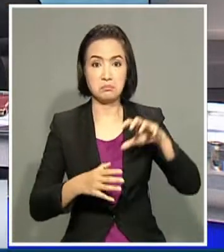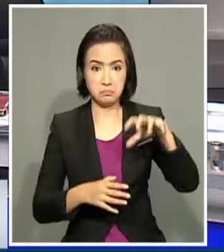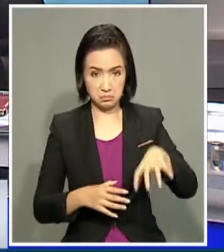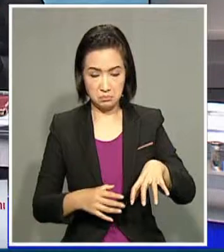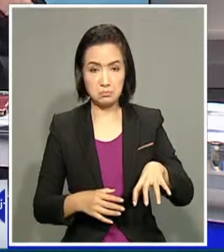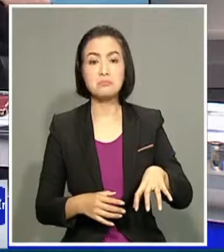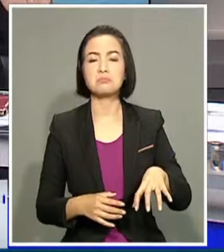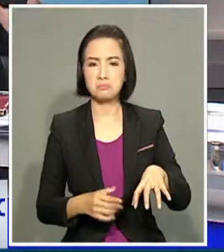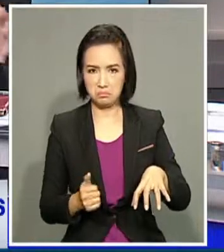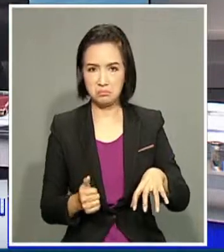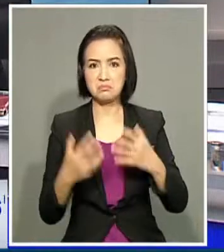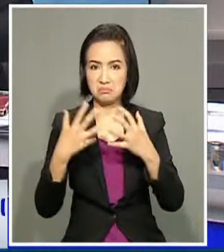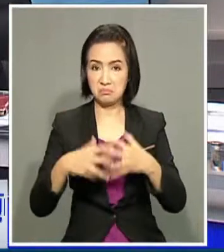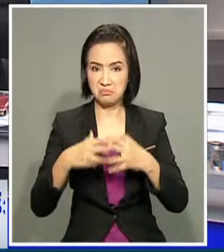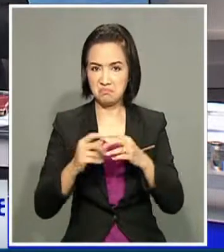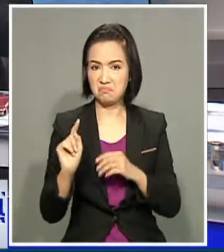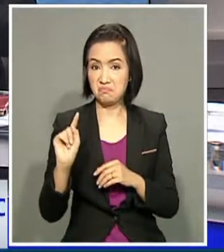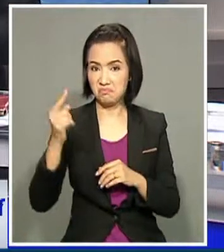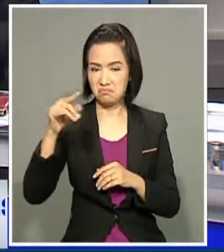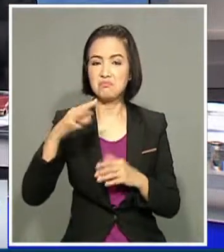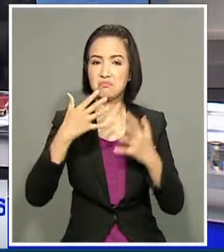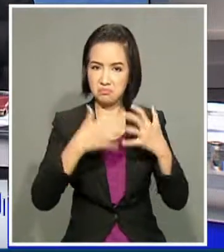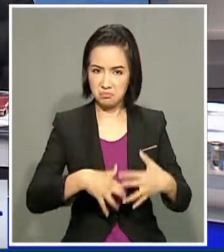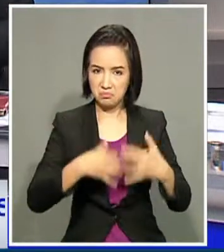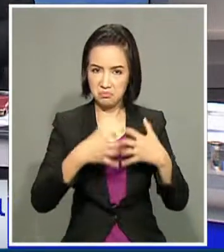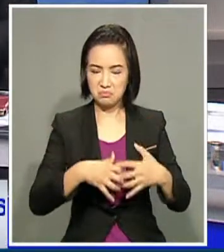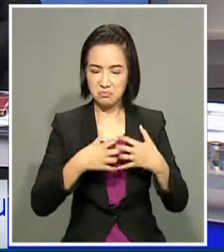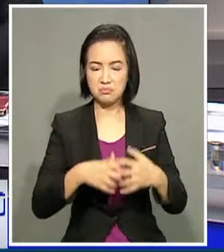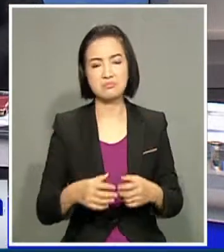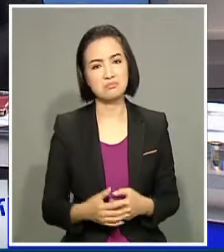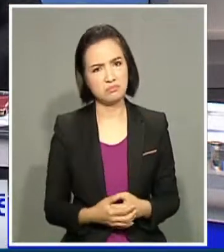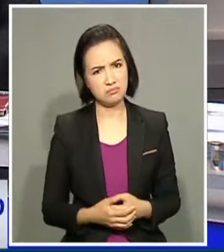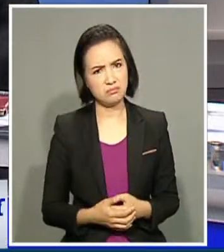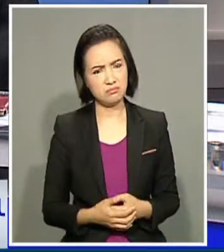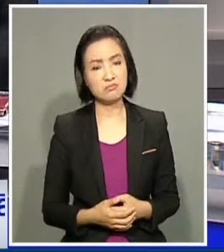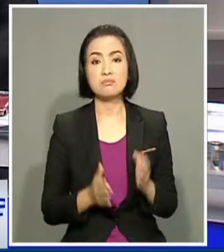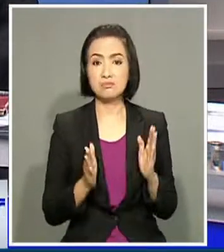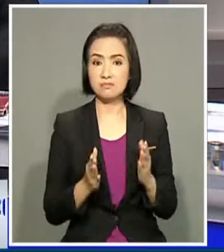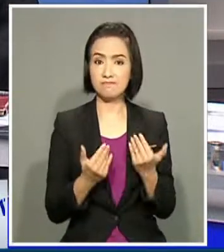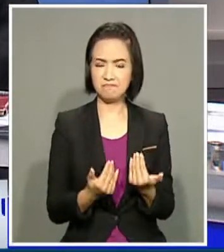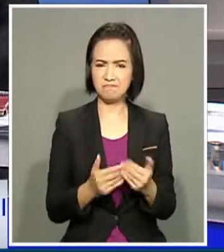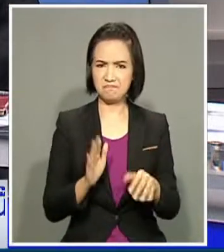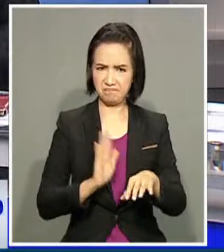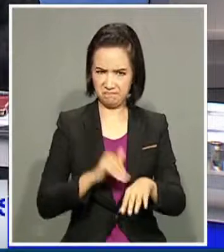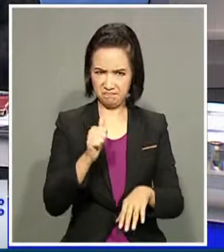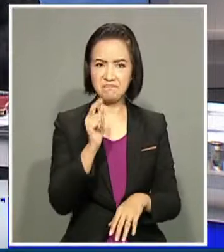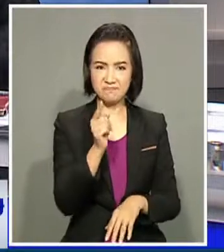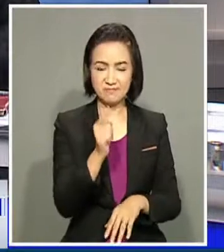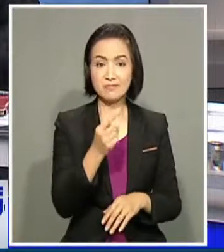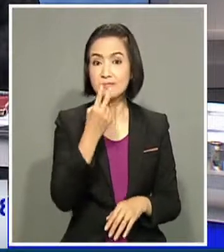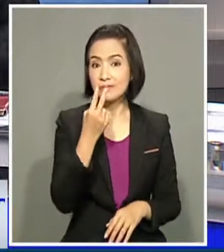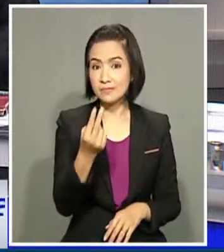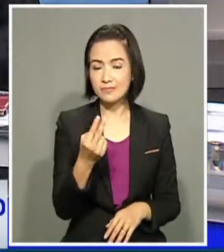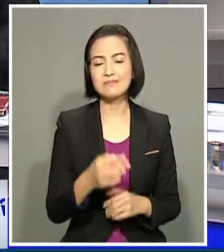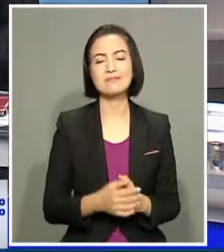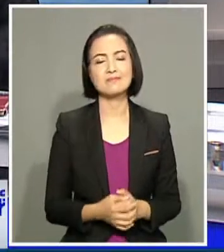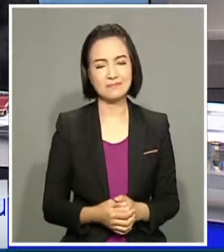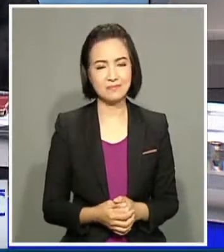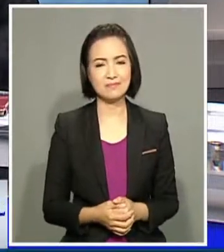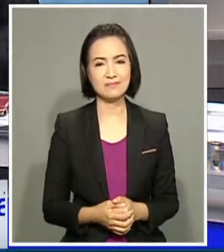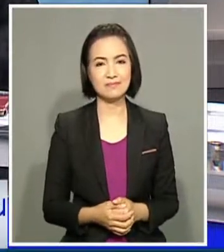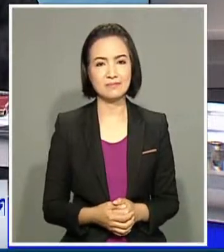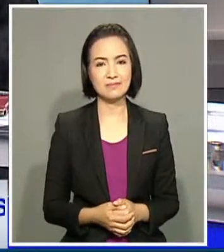จะมีการใช้เครื่องจักรทันสมัยมาผลิตโอ้โหคุณคนสมัยนี้เนี่ยเก่งจริงๆนะครับไปดูในเคียงคู่รู้ค่